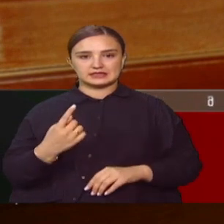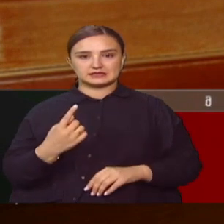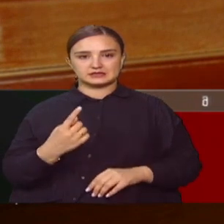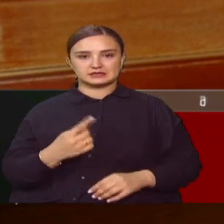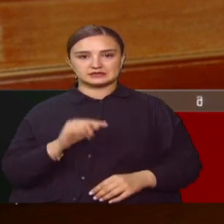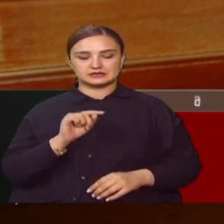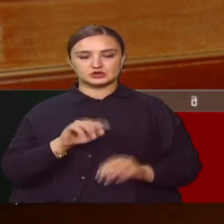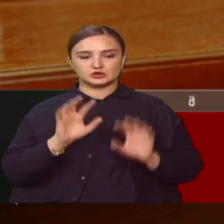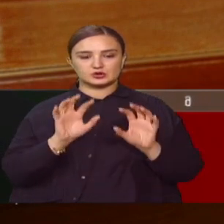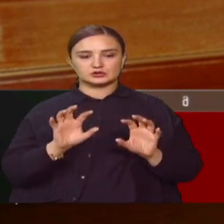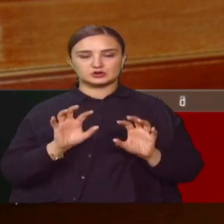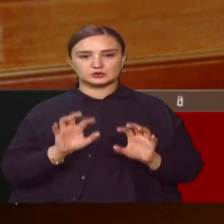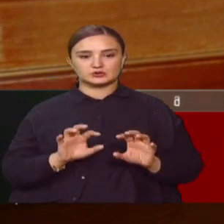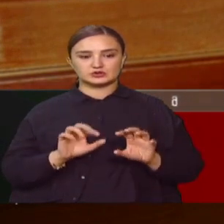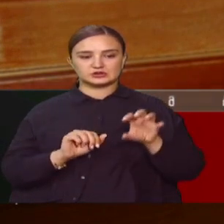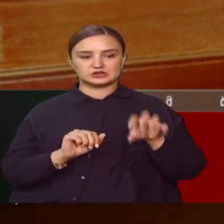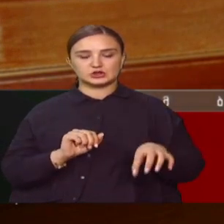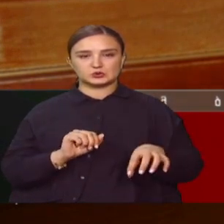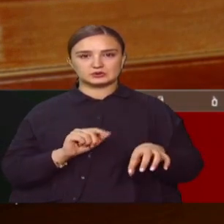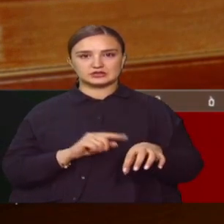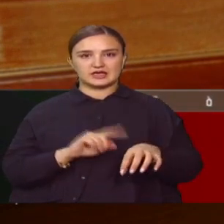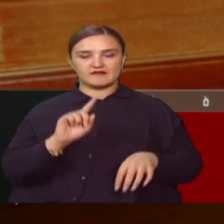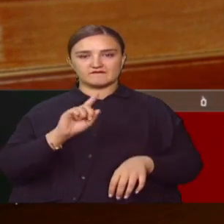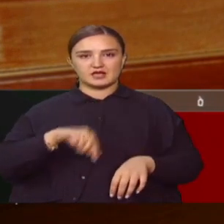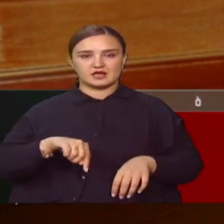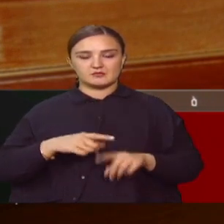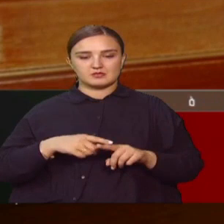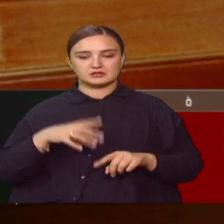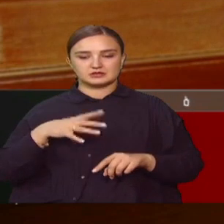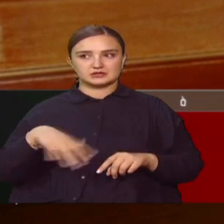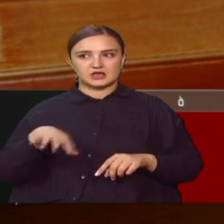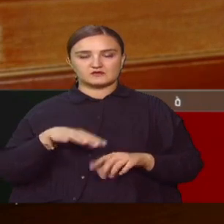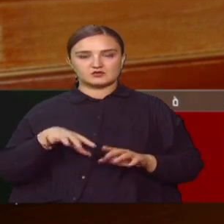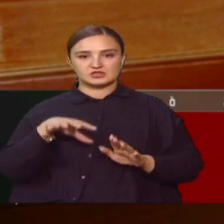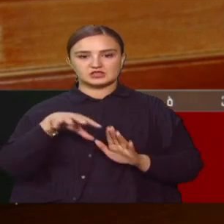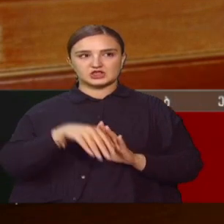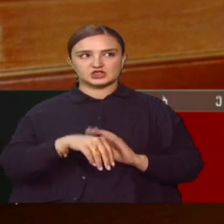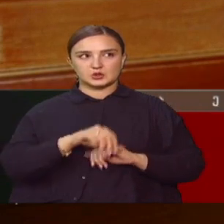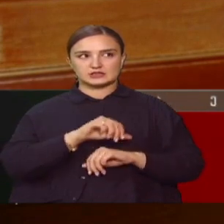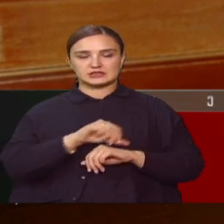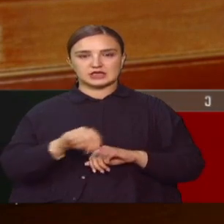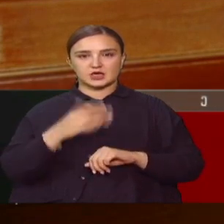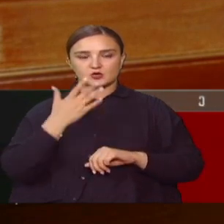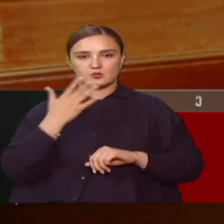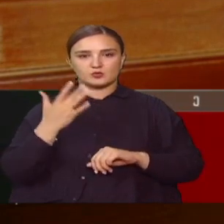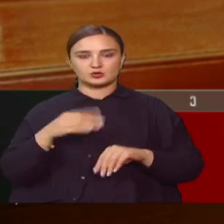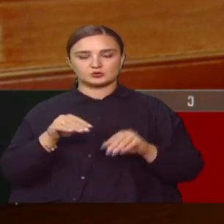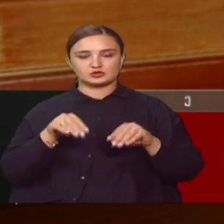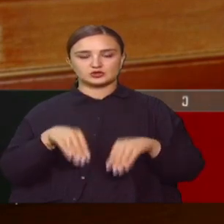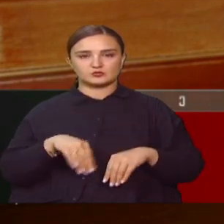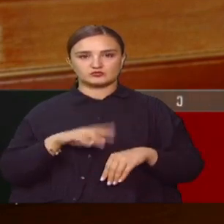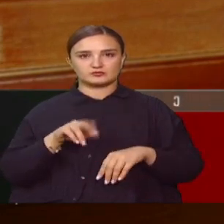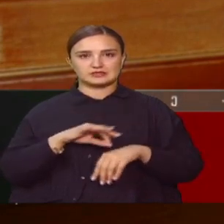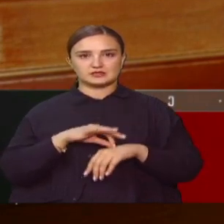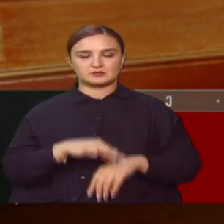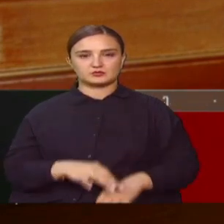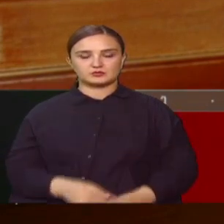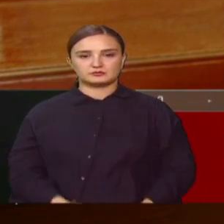ის კონსტიტუციური ინსტიტუცია, რომელსაც ევალება ქვეყნის საშინაო და საგარეო პოლიტიკის შემუშავება და